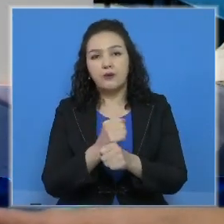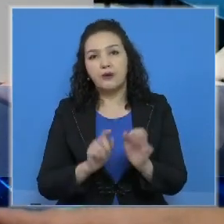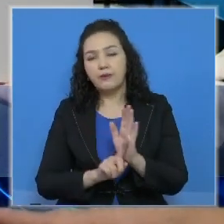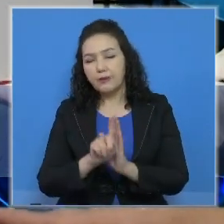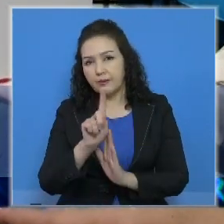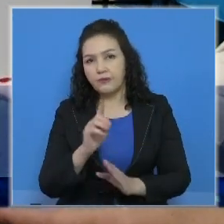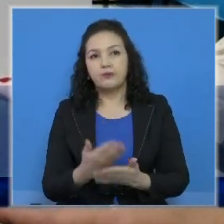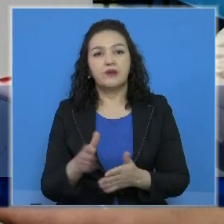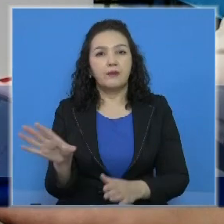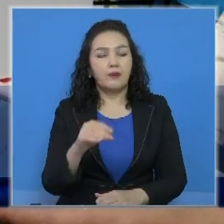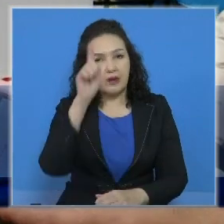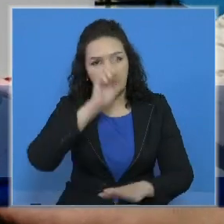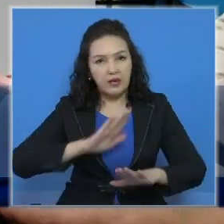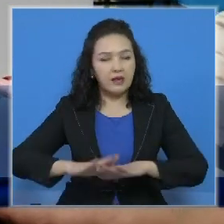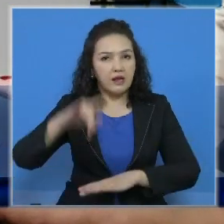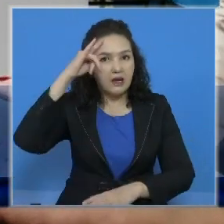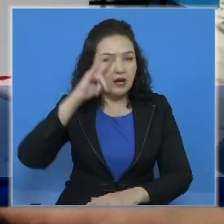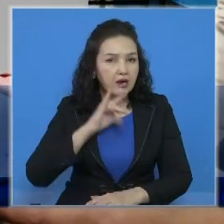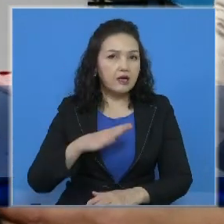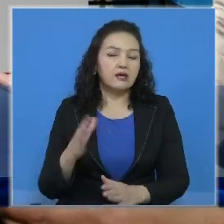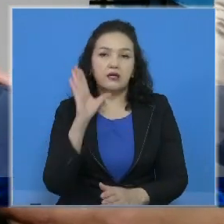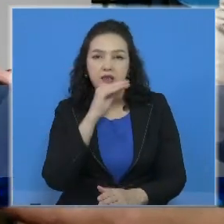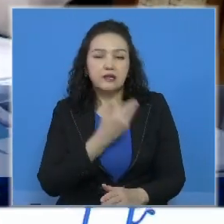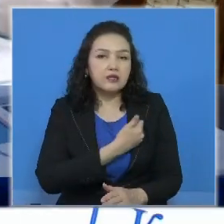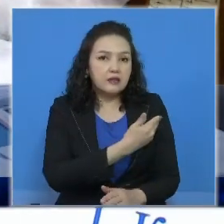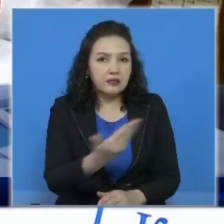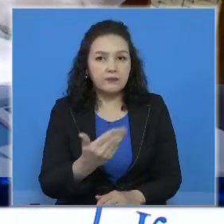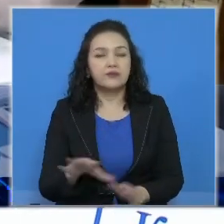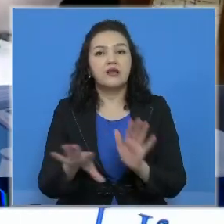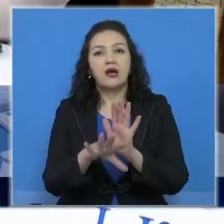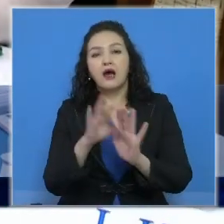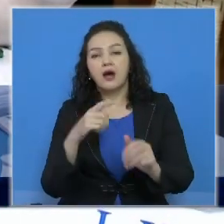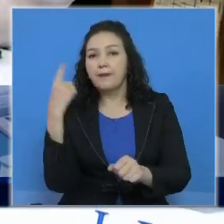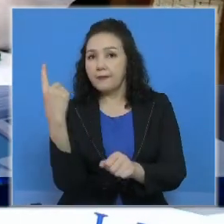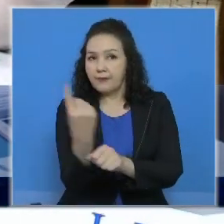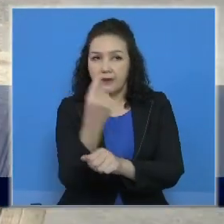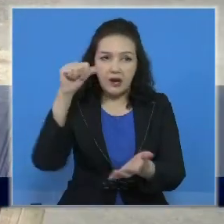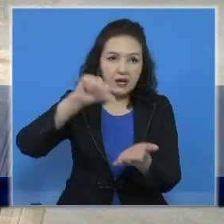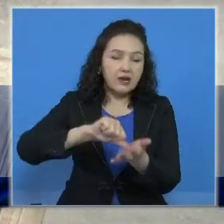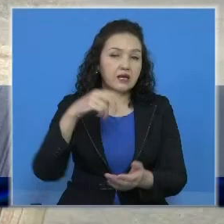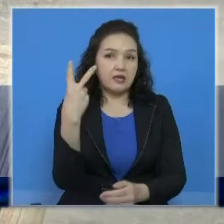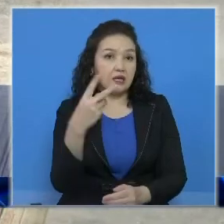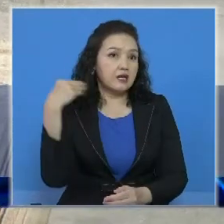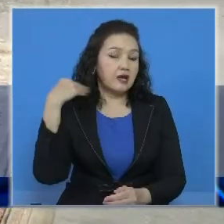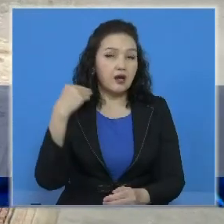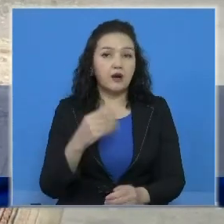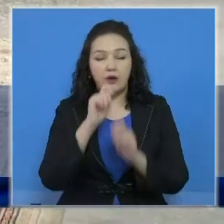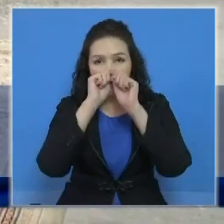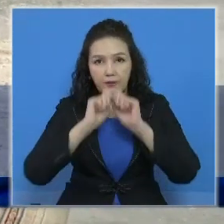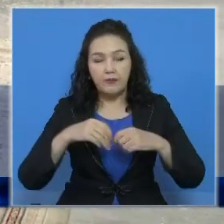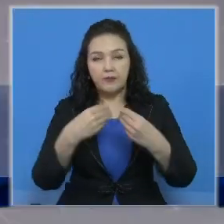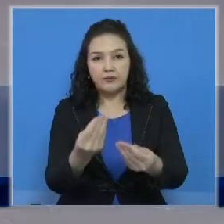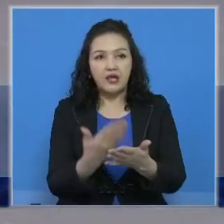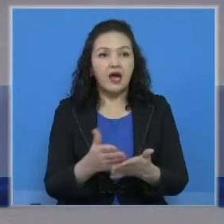кетті. Бүкіл елге, Қазақстанға сәттілік тілеймін, жақсылық тілейміз. Сайлауға алғаш қатысып тұрған екі ақтөбелікке сыйлығын табыстады.